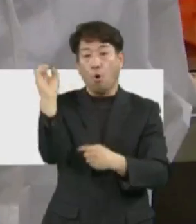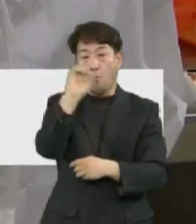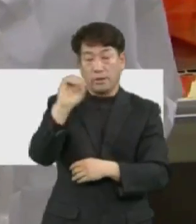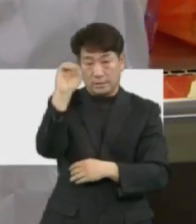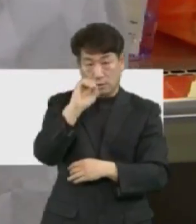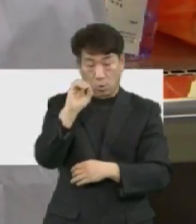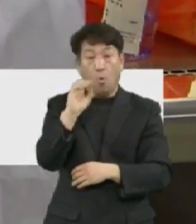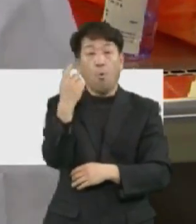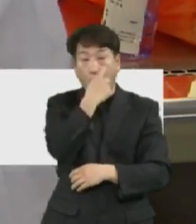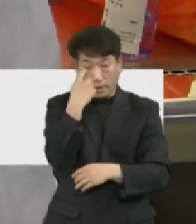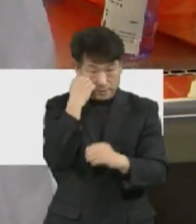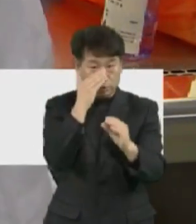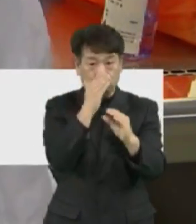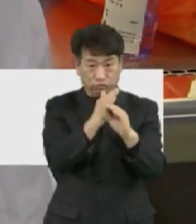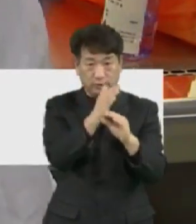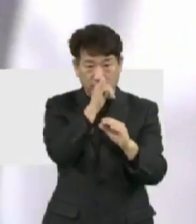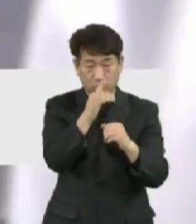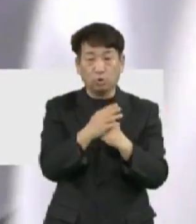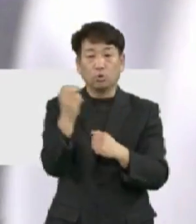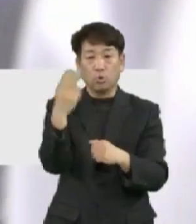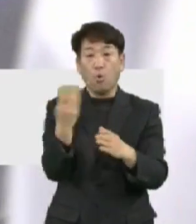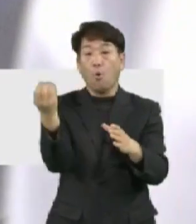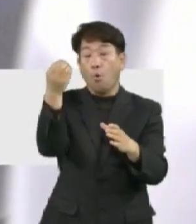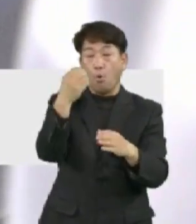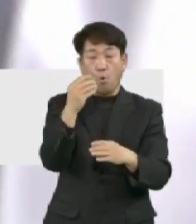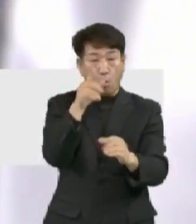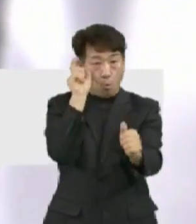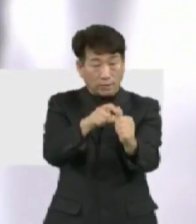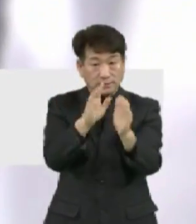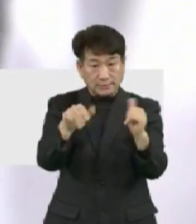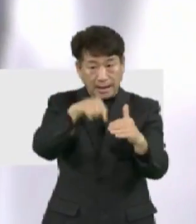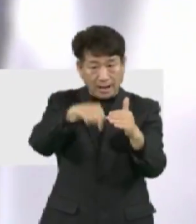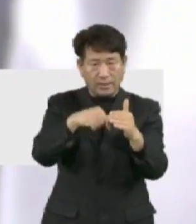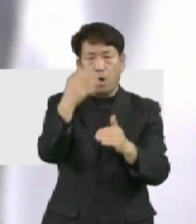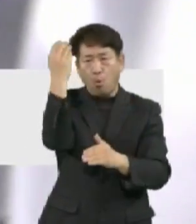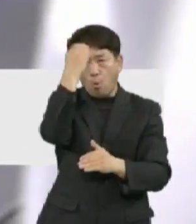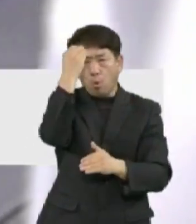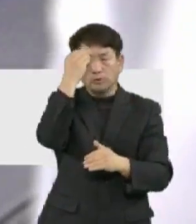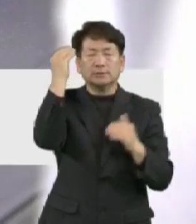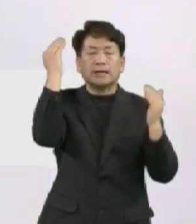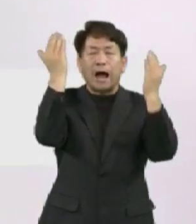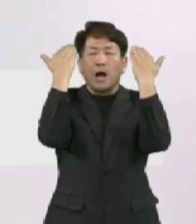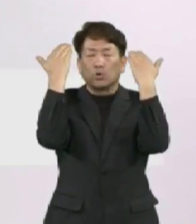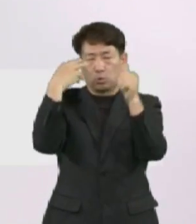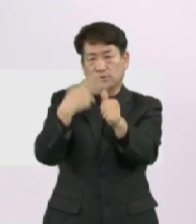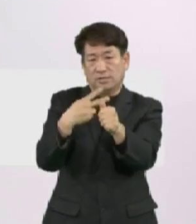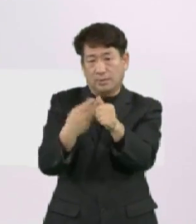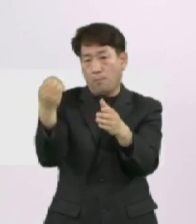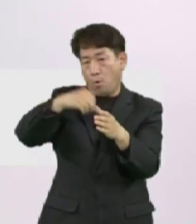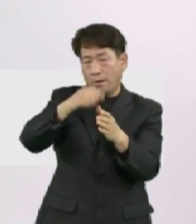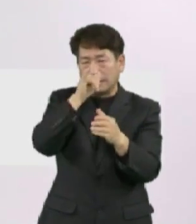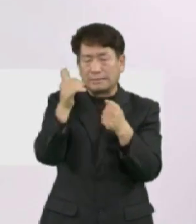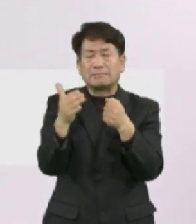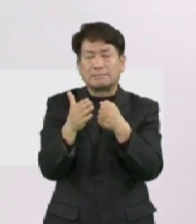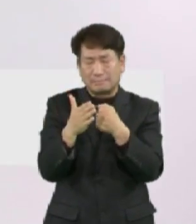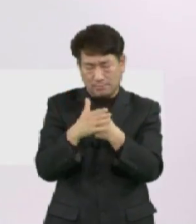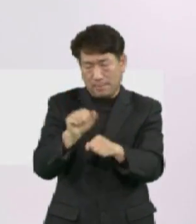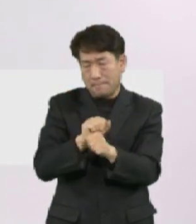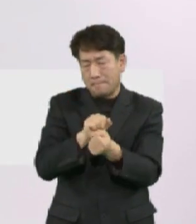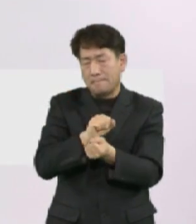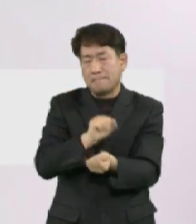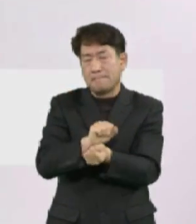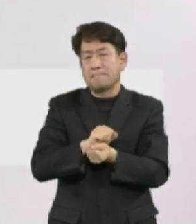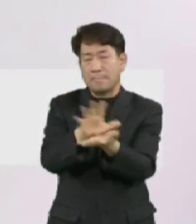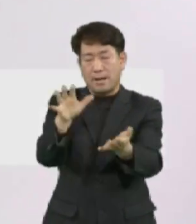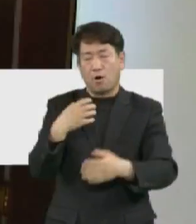있으며 추가 확진 자 가운데 고교 교사 등도 포함돼 있어 5 미크론 감염으로 확인될 경우 파장이 클 것으로 보입니다